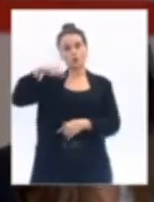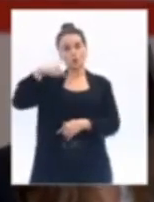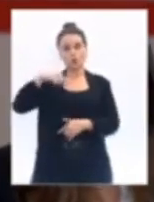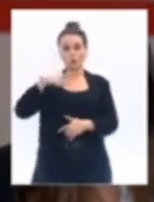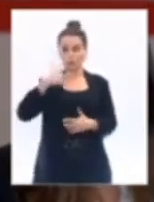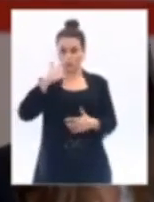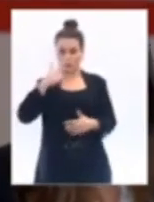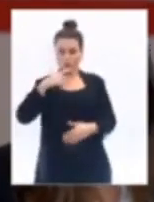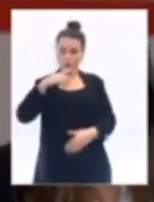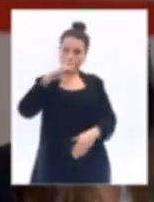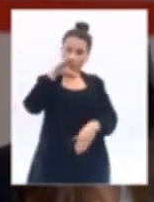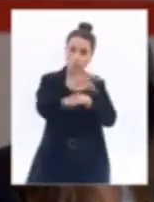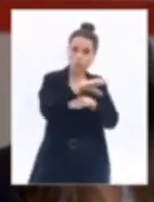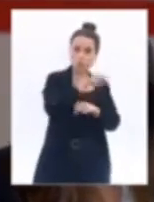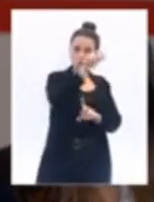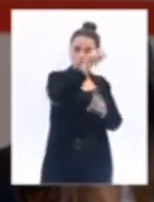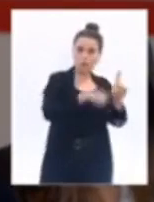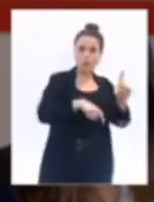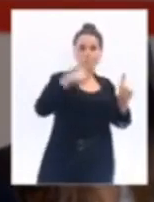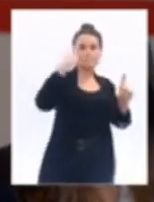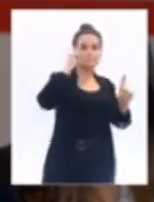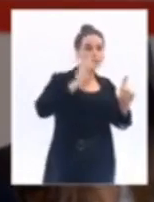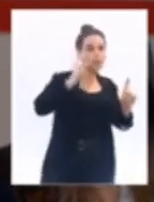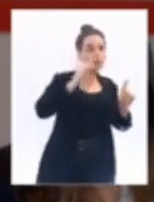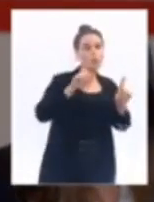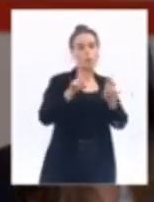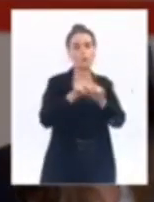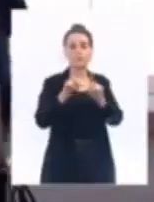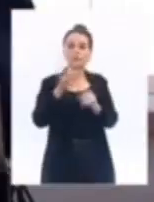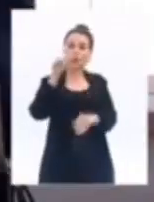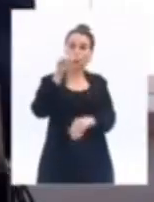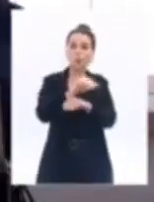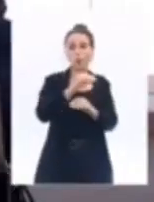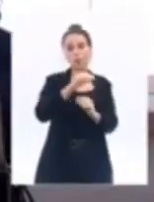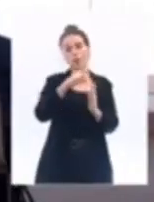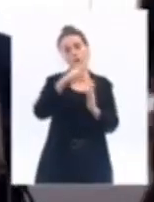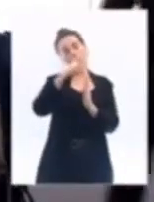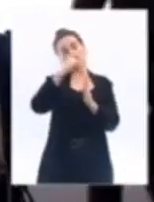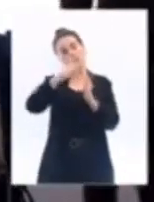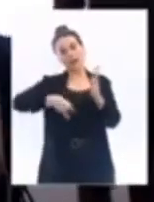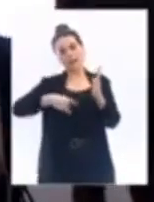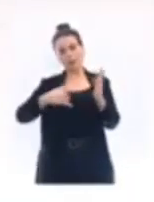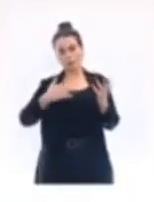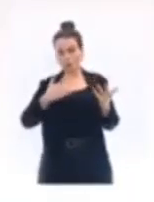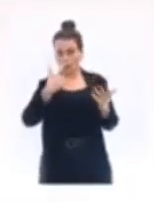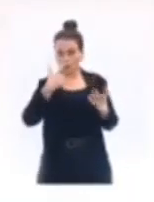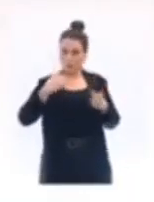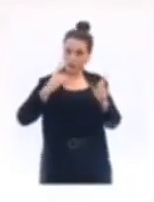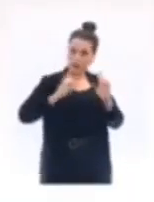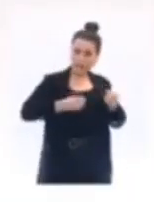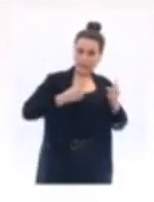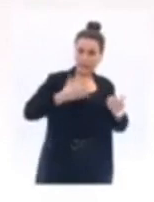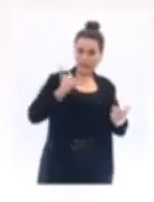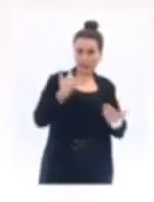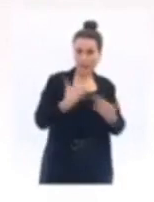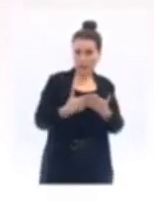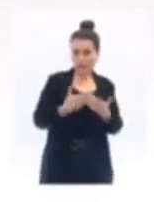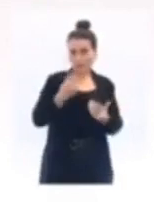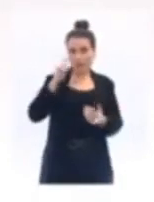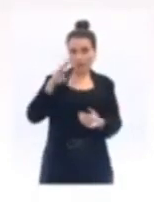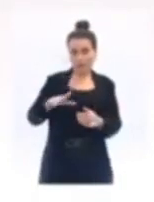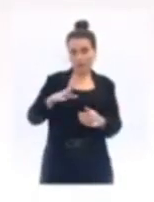des masques FFP2. Et enfin, sur ce confinement, vous avez dit qu'on fait un point dans 15 jours. Peut-on imaginer qu'il va durer plus de